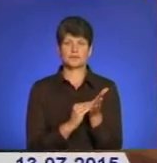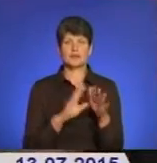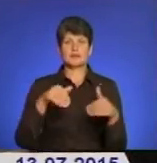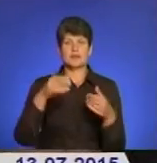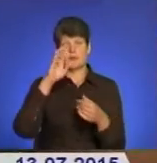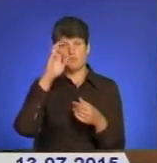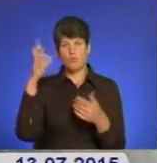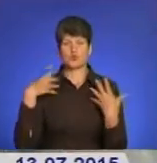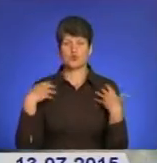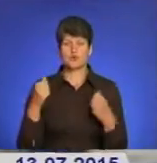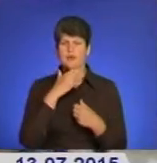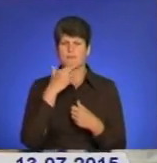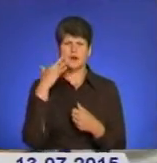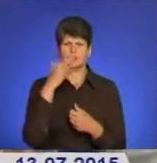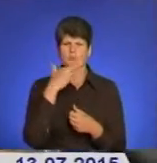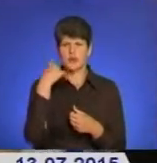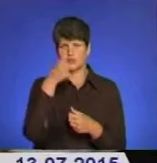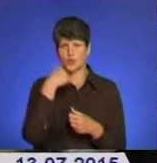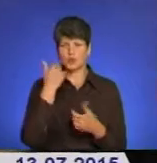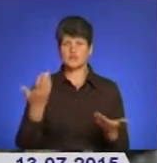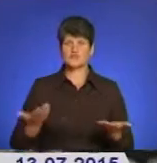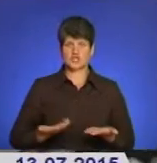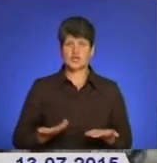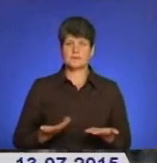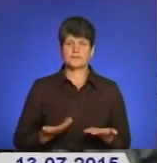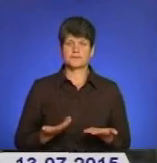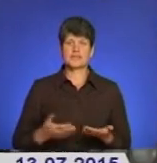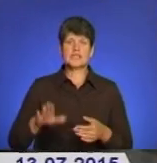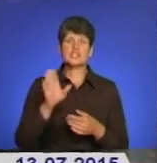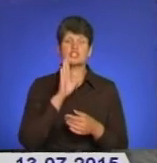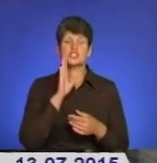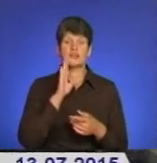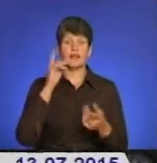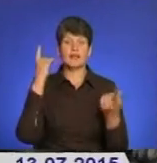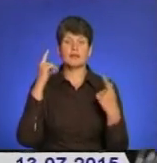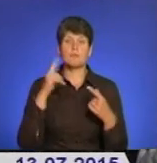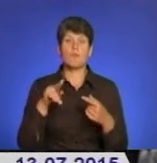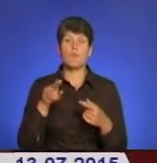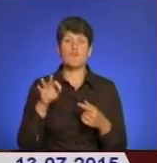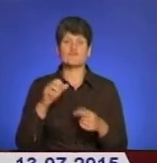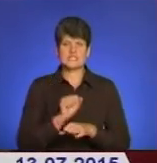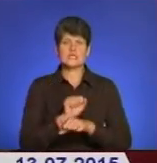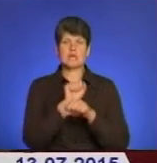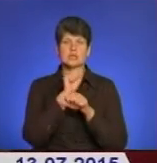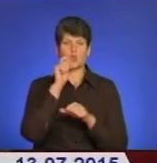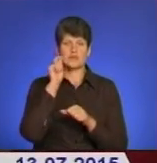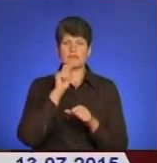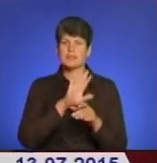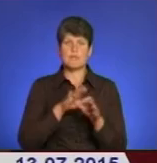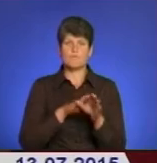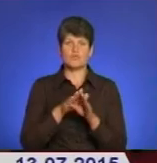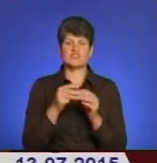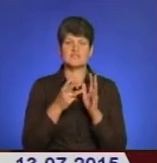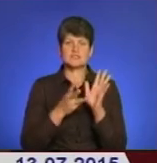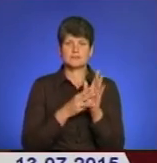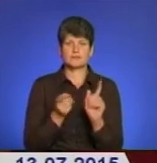Бог здоров'я, багато-багато літ життя. Дякую. Жінка-легенда, повстанка, українка. У неповних 18 долучилася